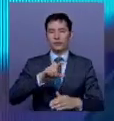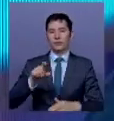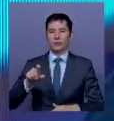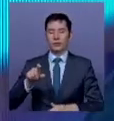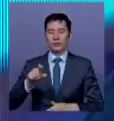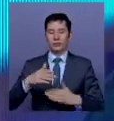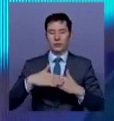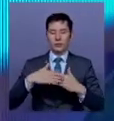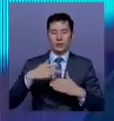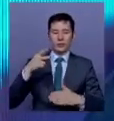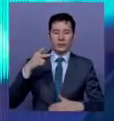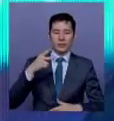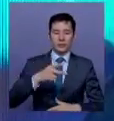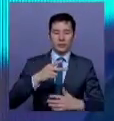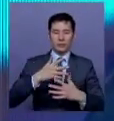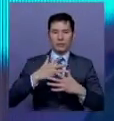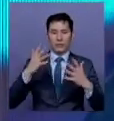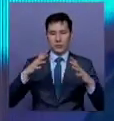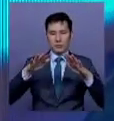саласында 2000-нан астам кәсіпорын бар.